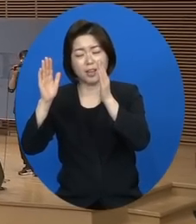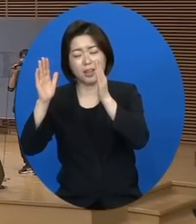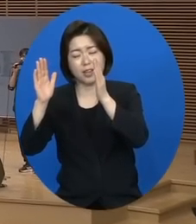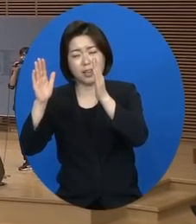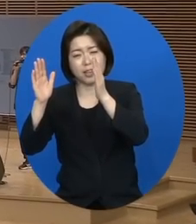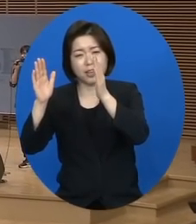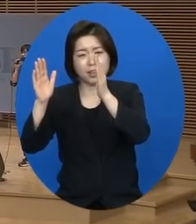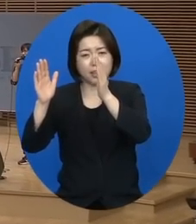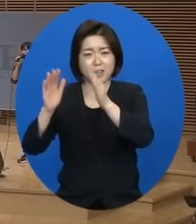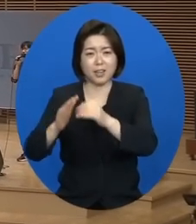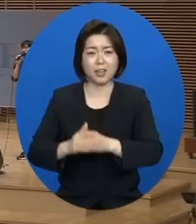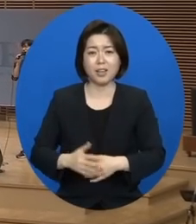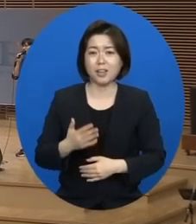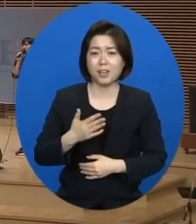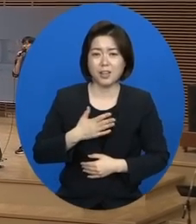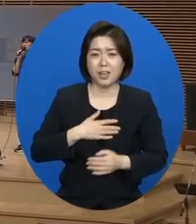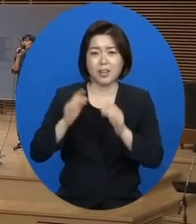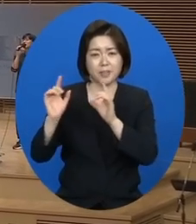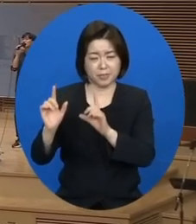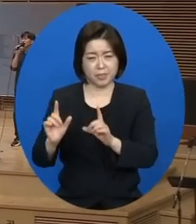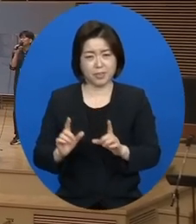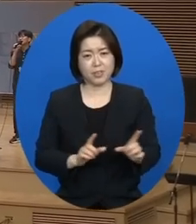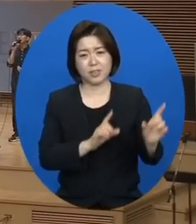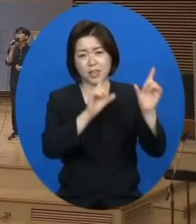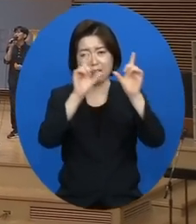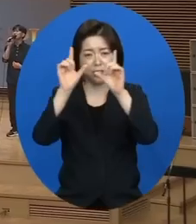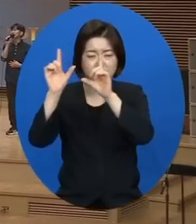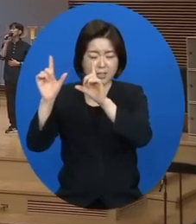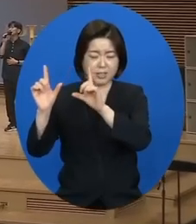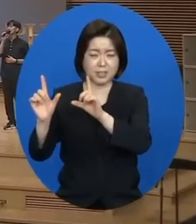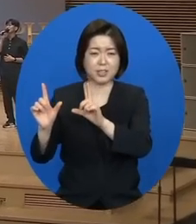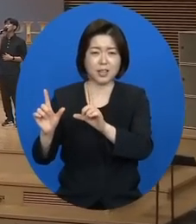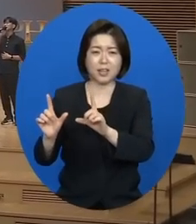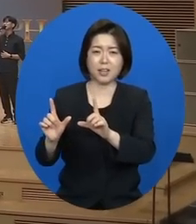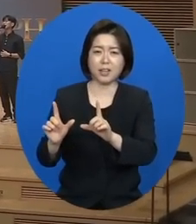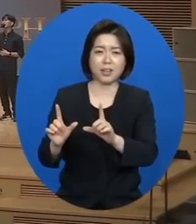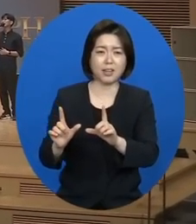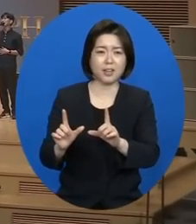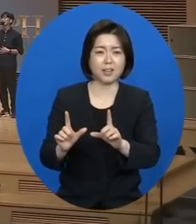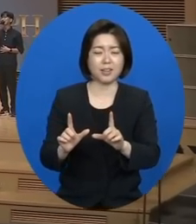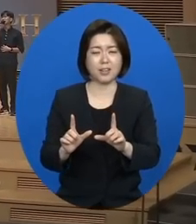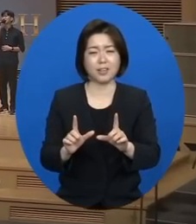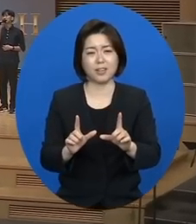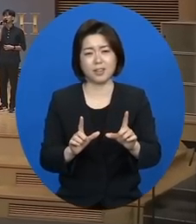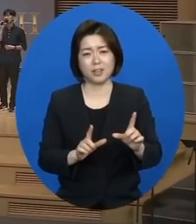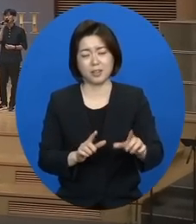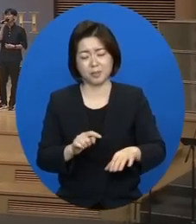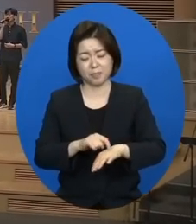나의 마음